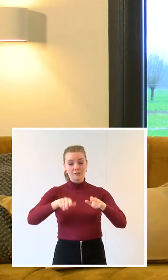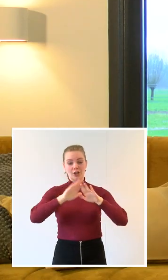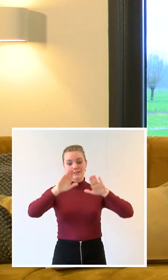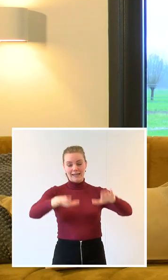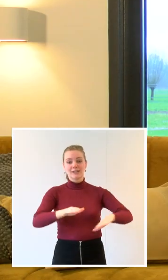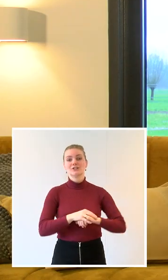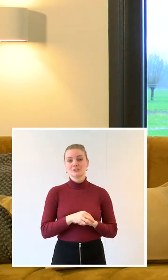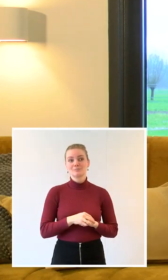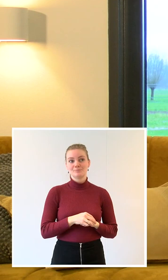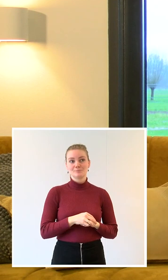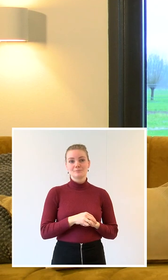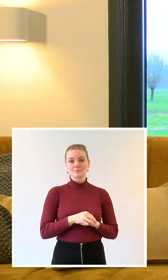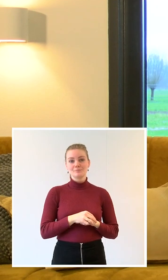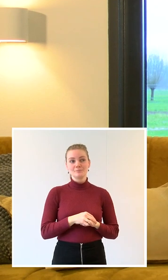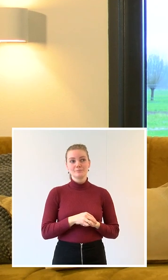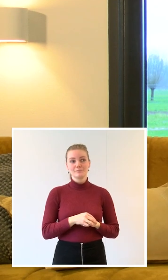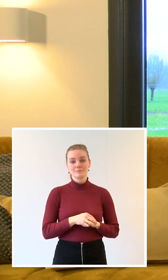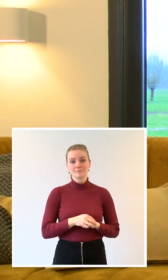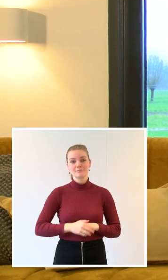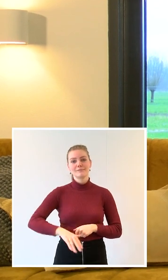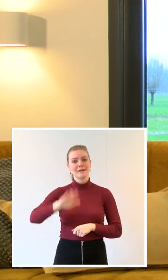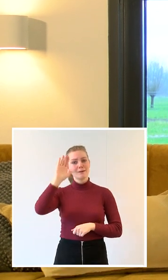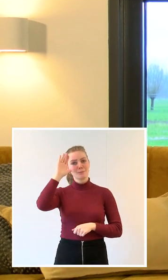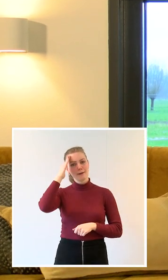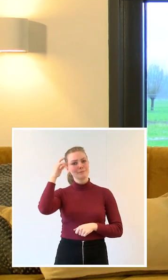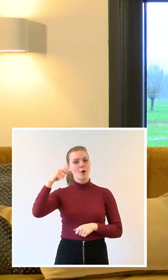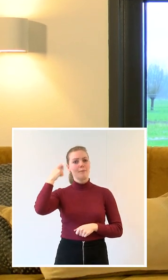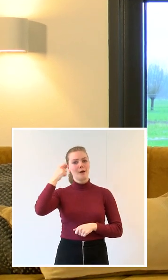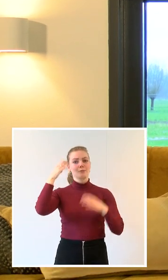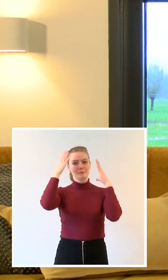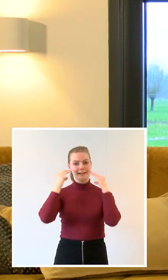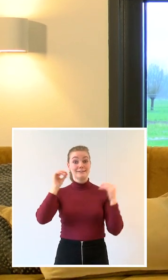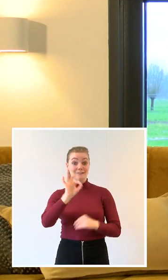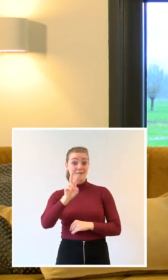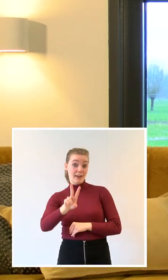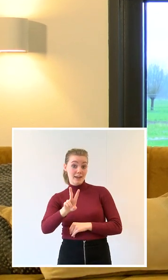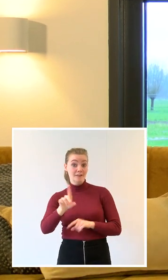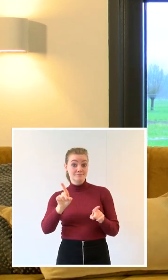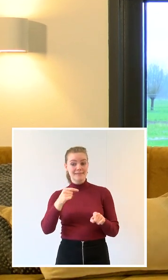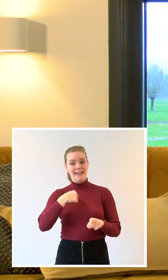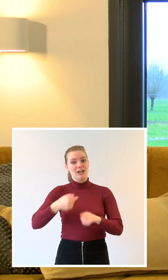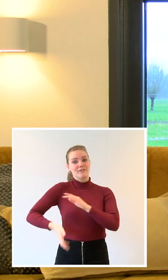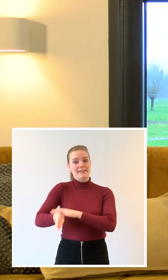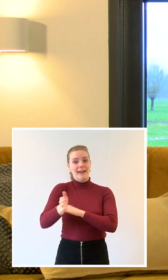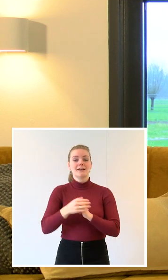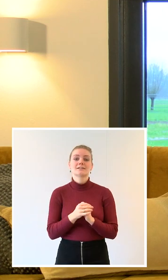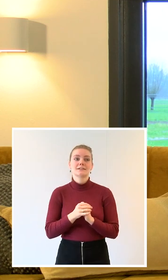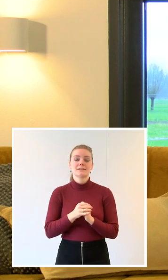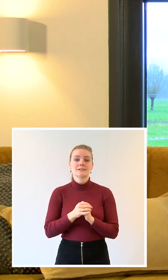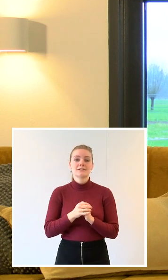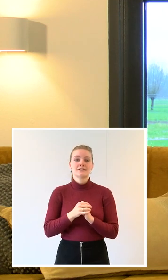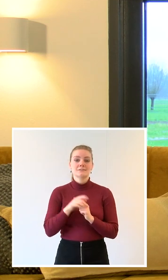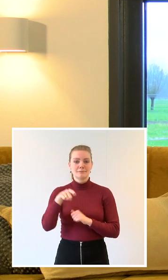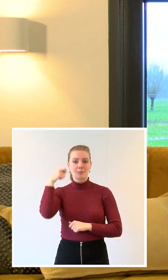Een heel bekend programma op de Nederlandse televisie is het programma Ik Vertrek. Ik Vertrek gaat over mensen die op een gegeven